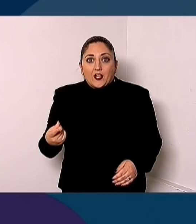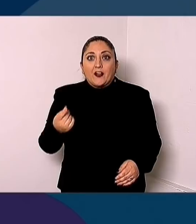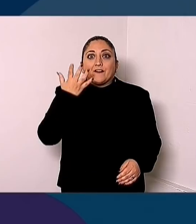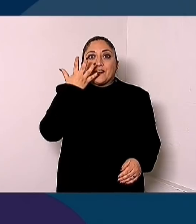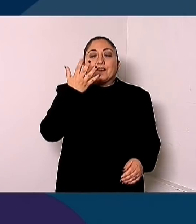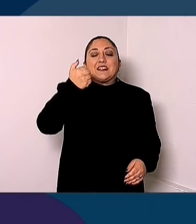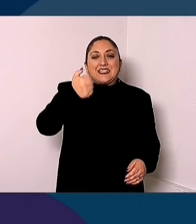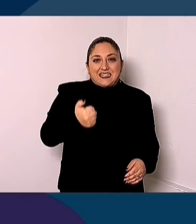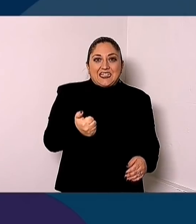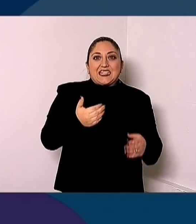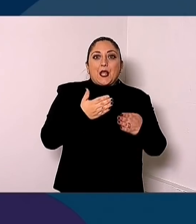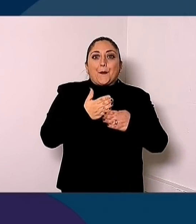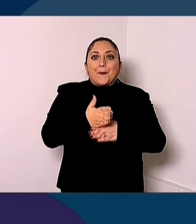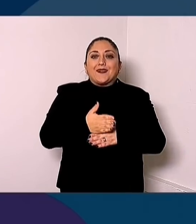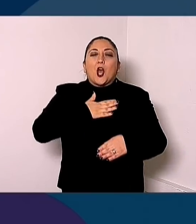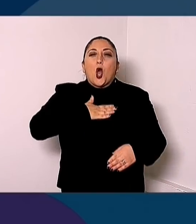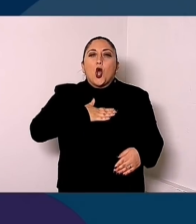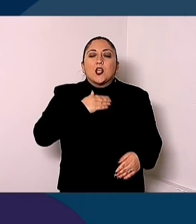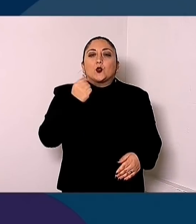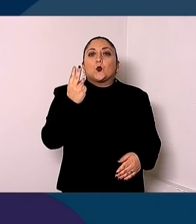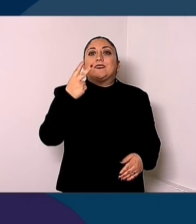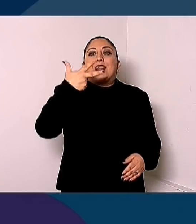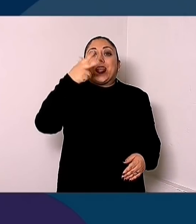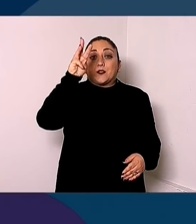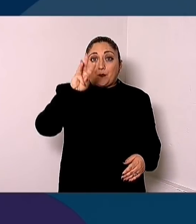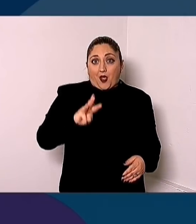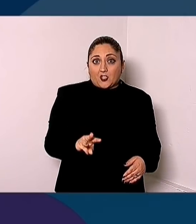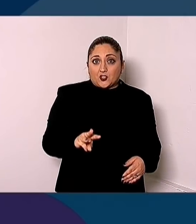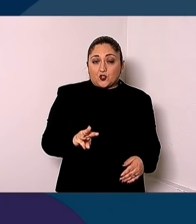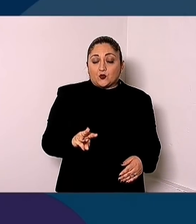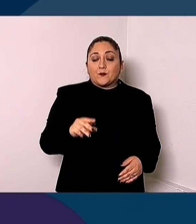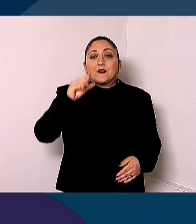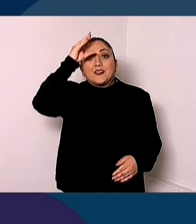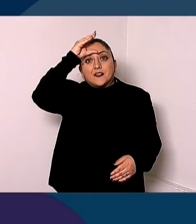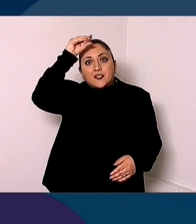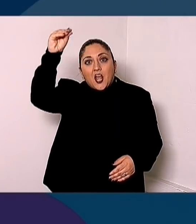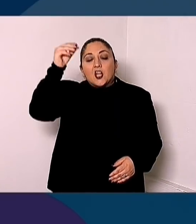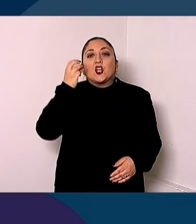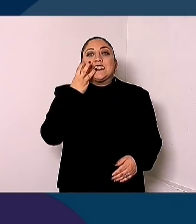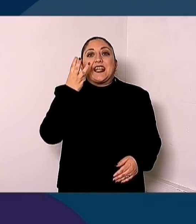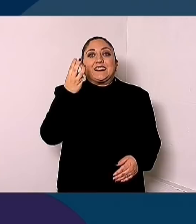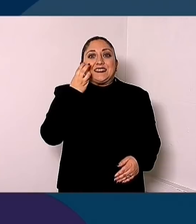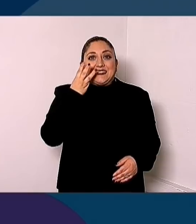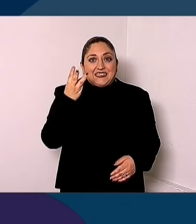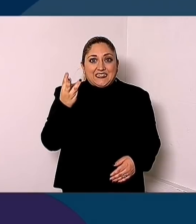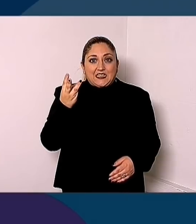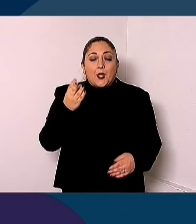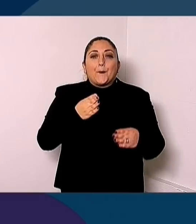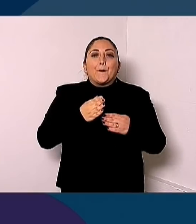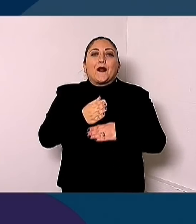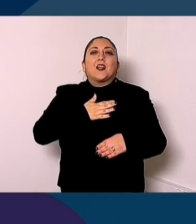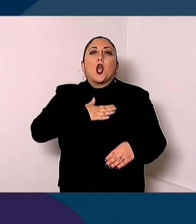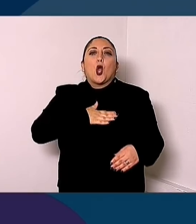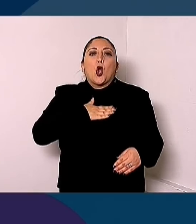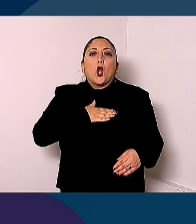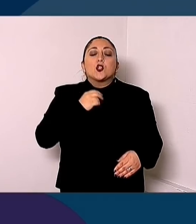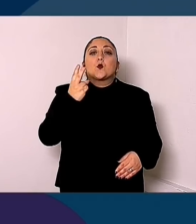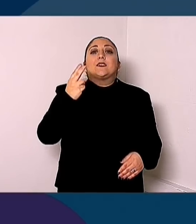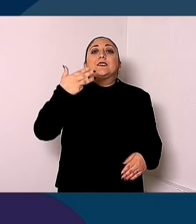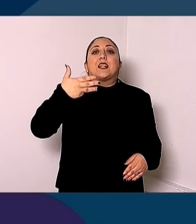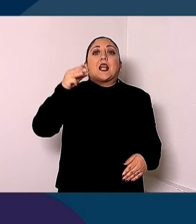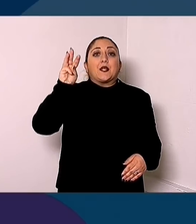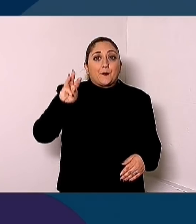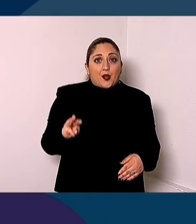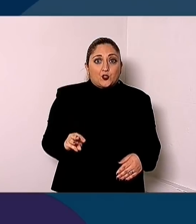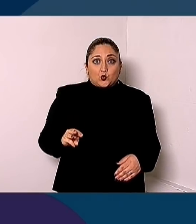56 sena li bdew is-sintomi fit-28 ta' Marzu, raġel ta' 33 sena beda bis-sintomi fit-29